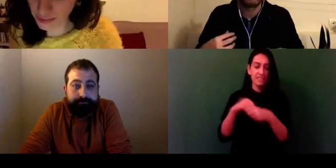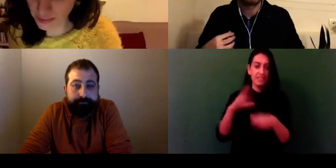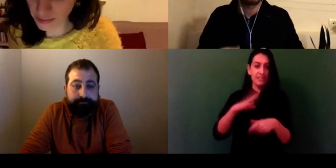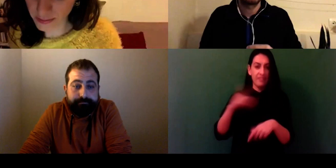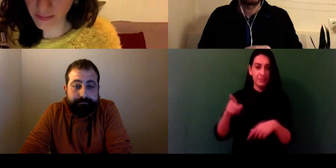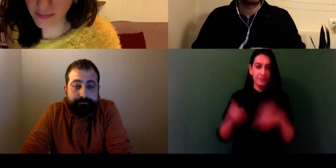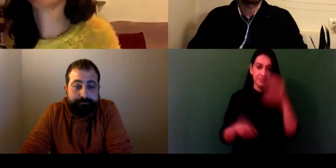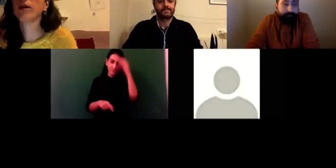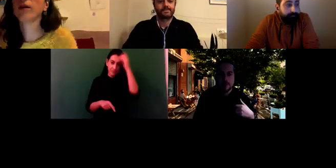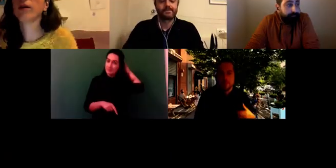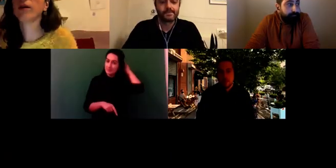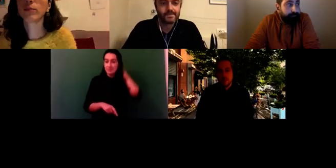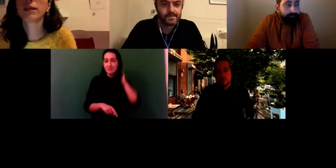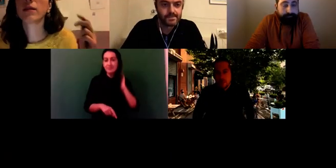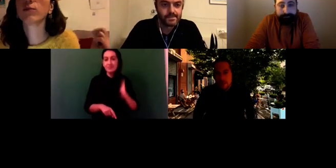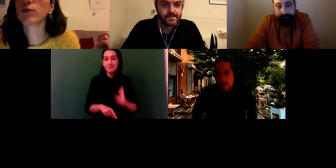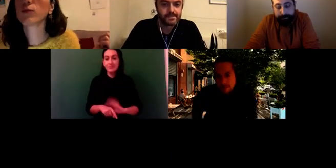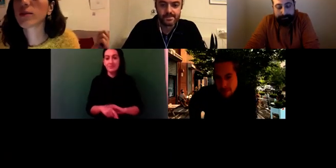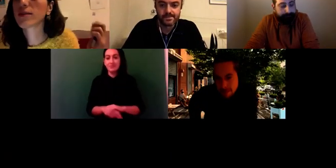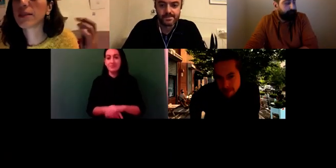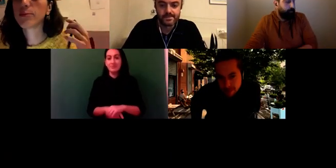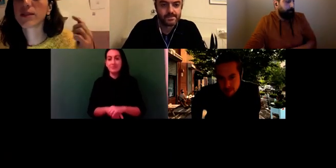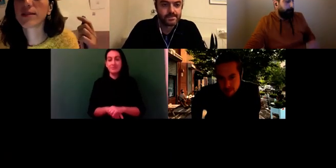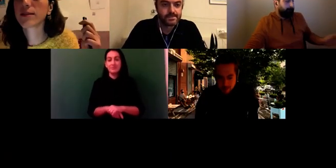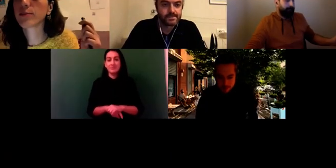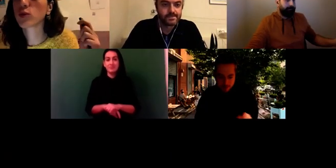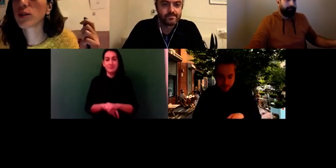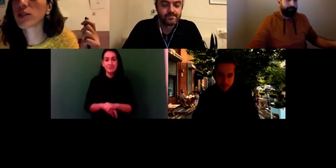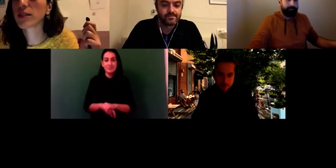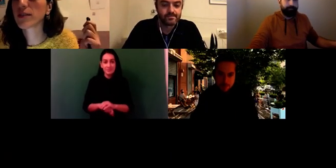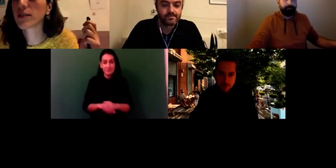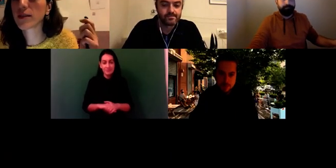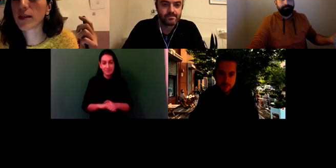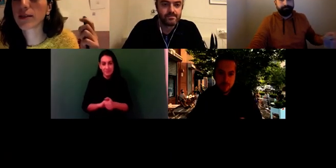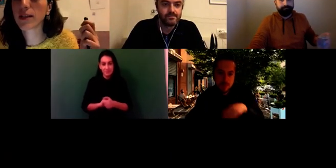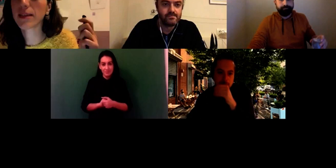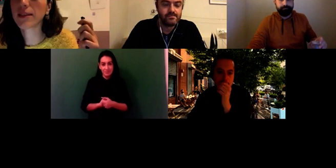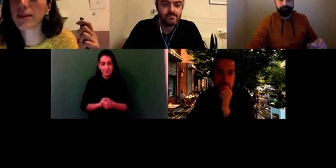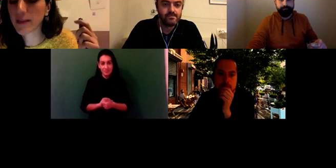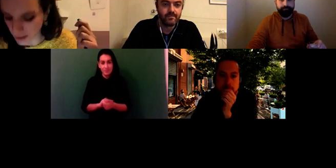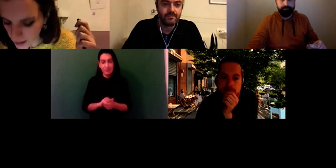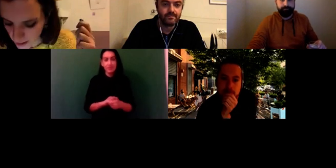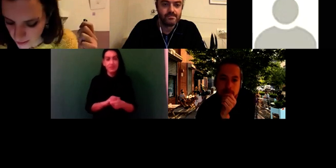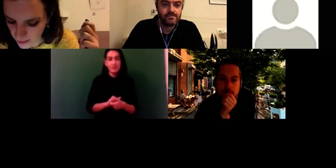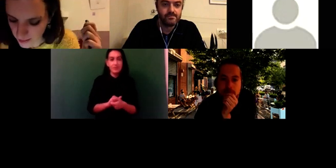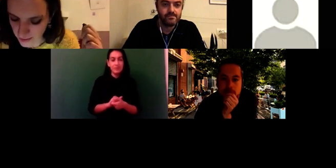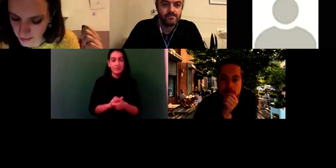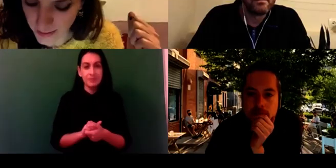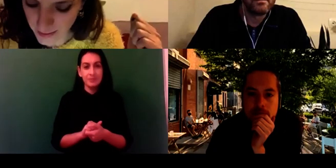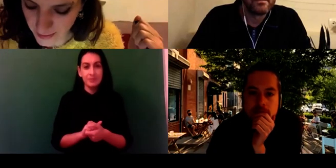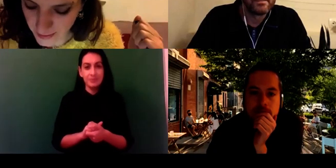İnceoğlu şöyle bir iddiada bulundu. İyi bir tasarım süreci zaten kendiliğinden